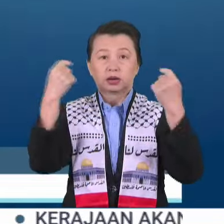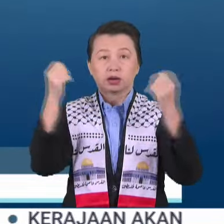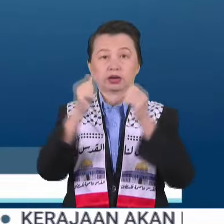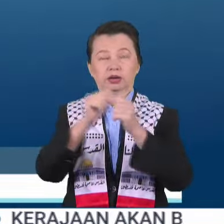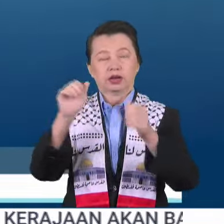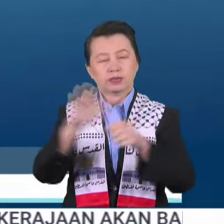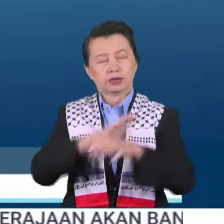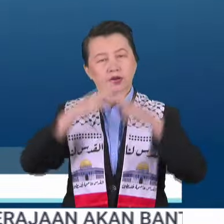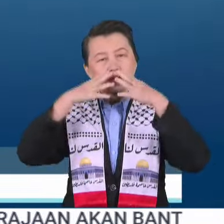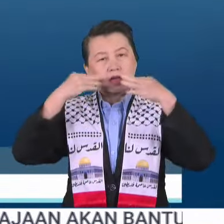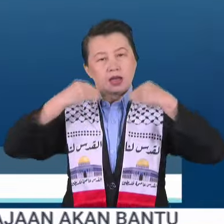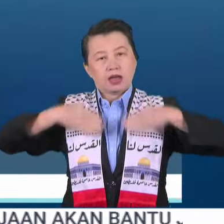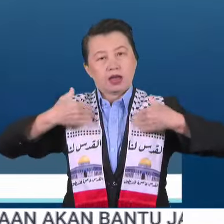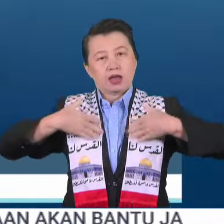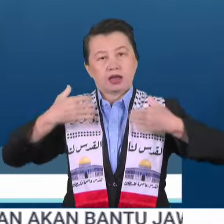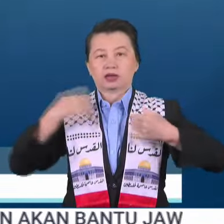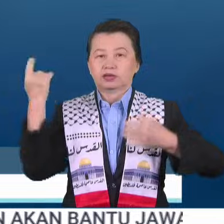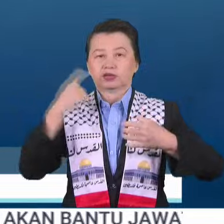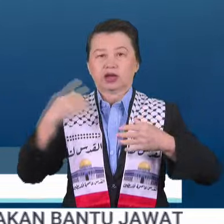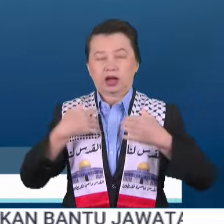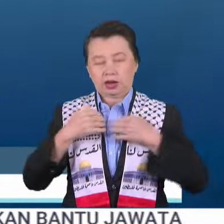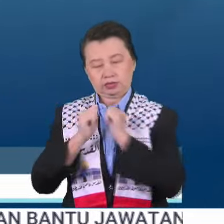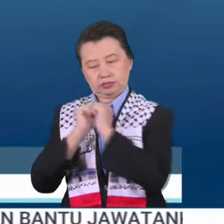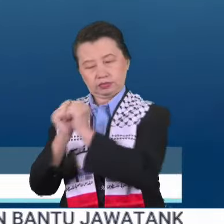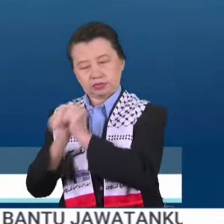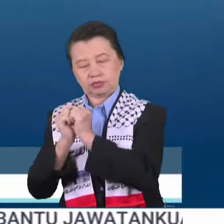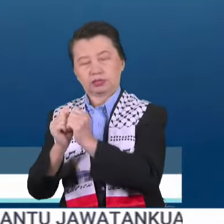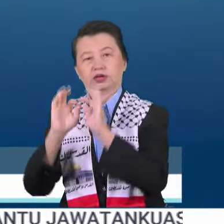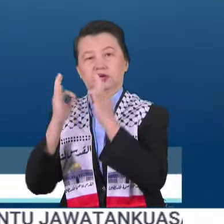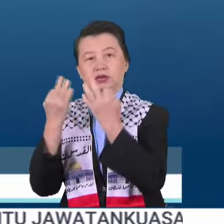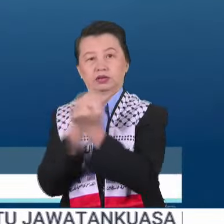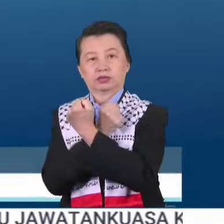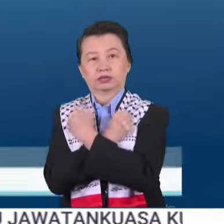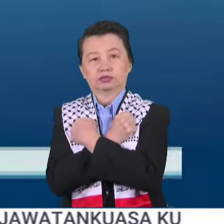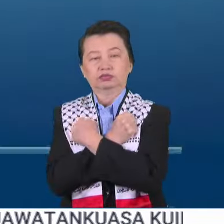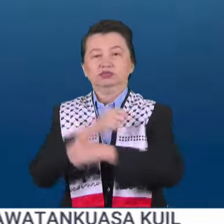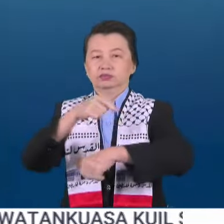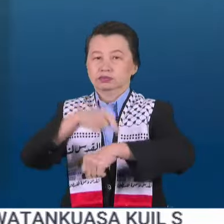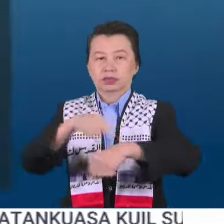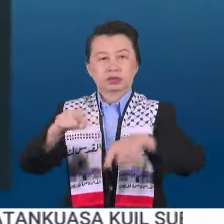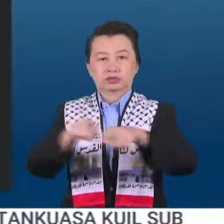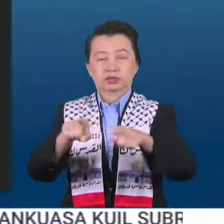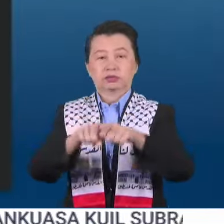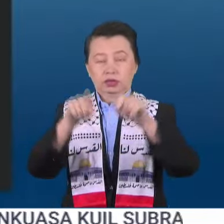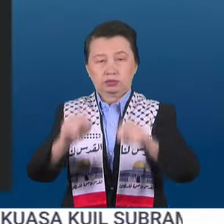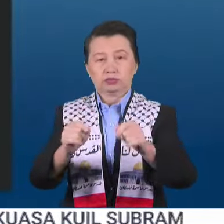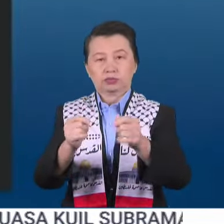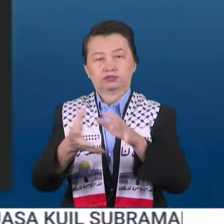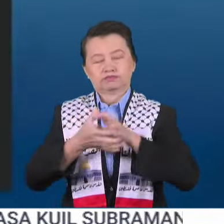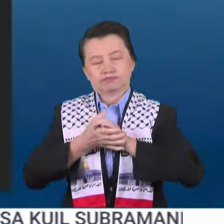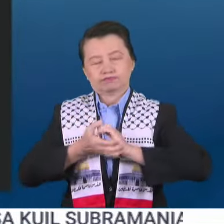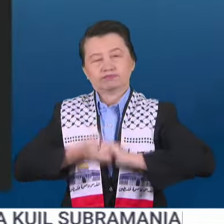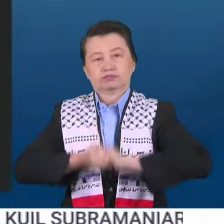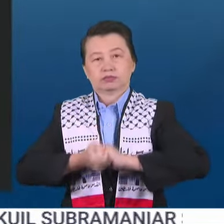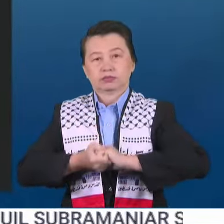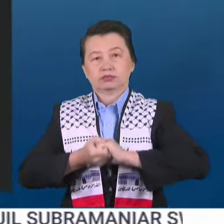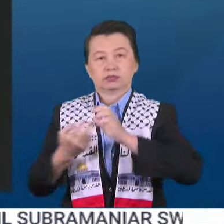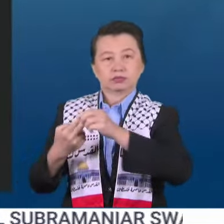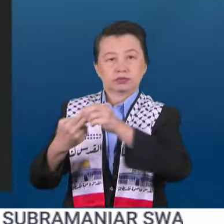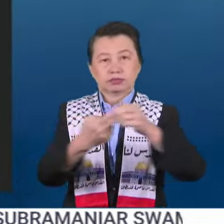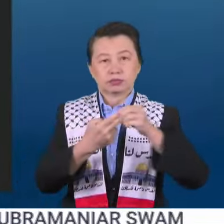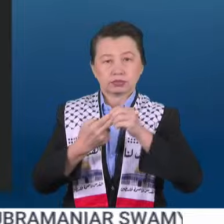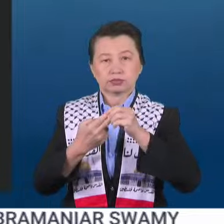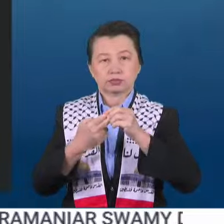dengan penuh keceriaan dan sentosa di sisi keluarga tersayang. Dalam masa sama, dapat memupuk semangat perpaduan